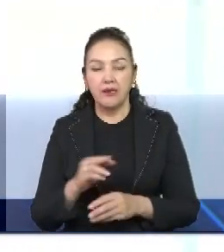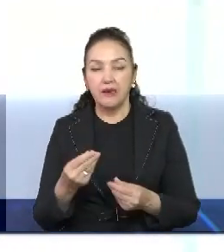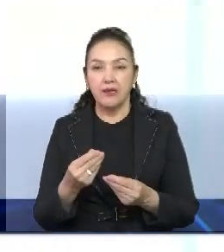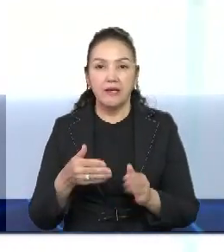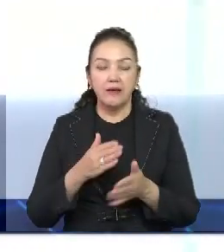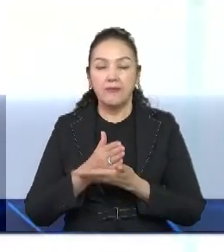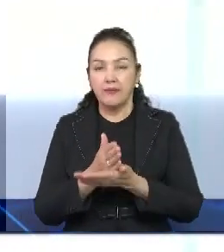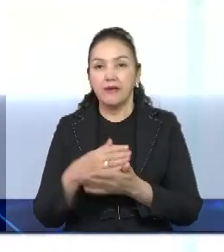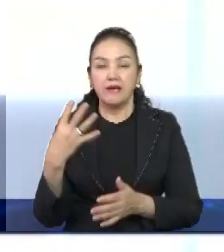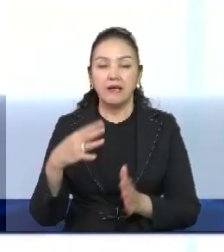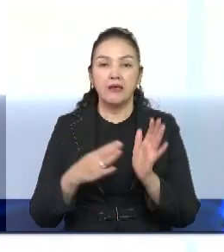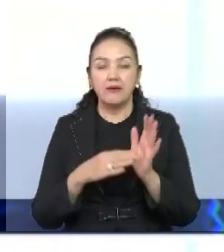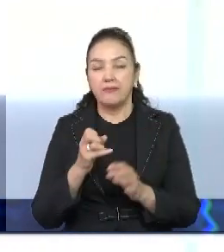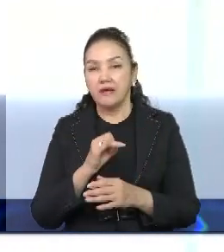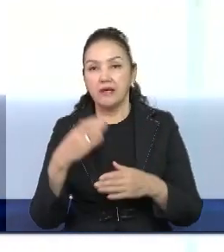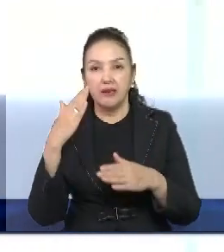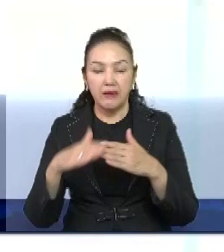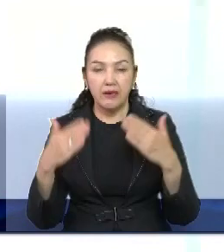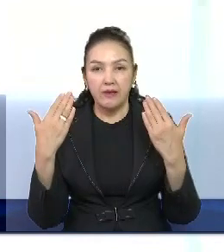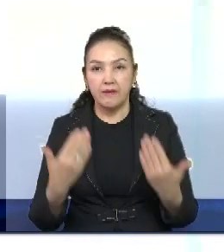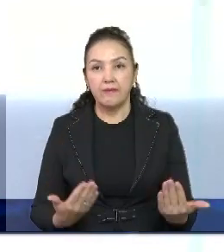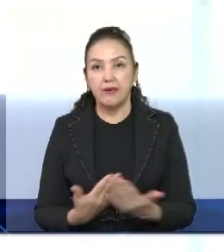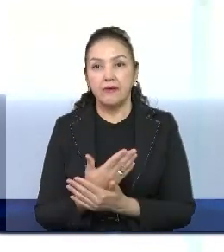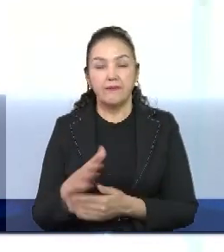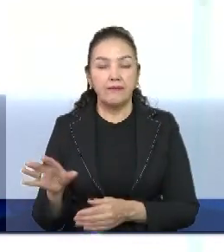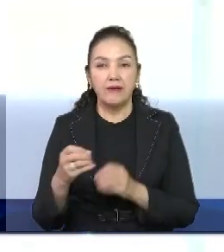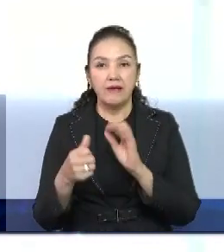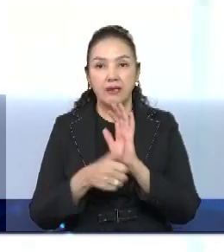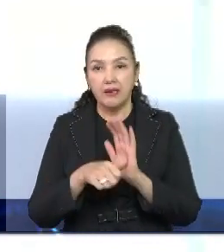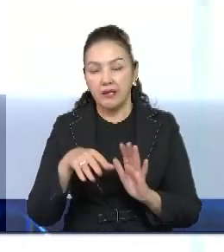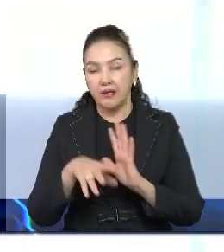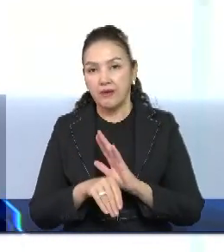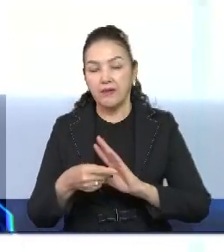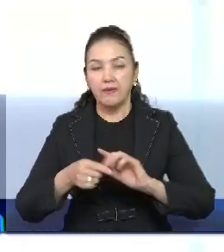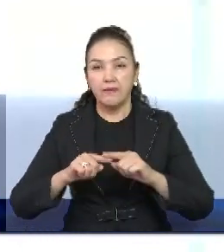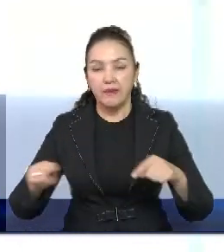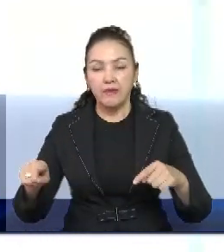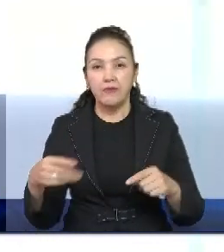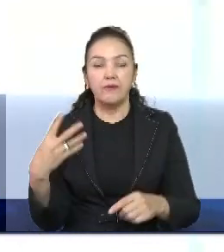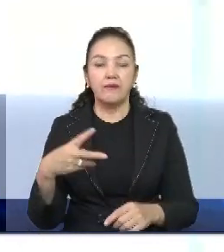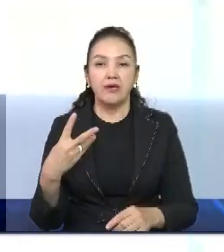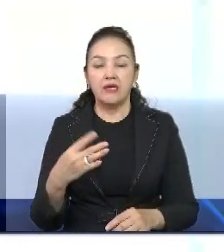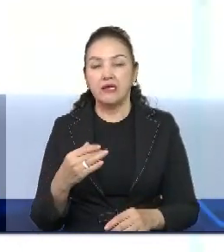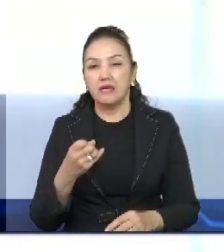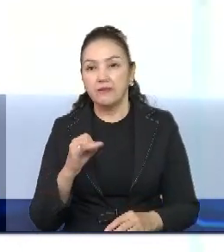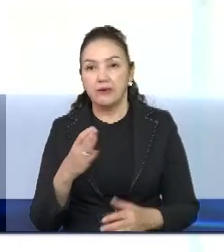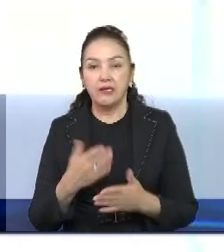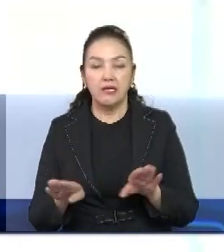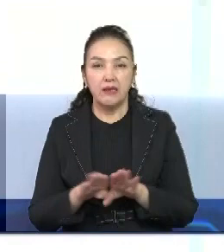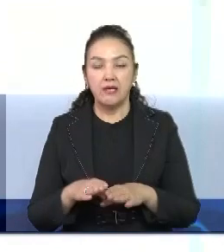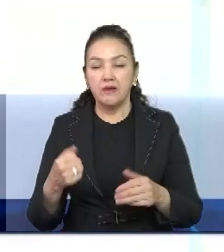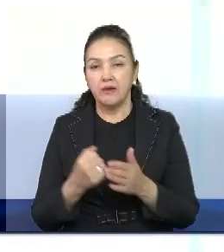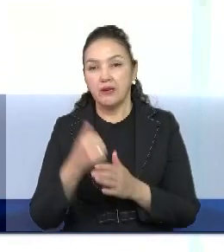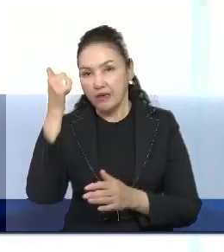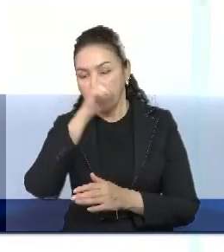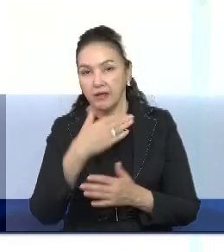реализацию 49 проектов сейчас уже завершено обновление по 16 из них общей протяженностью 24,5 км до